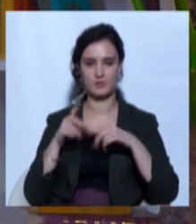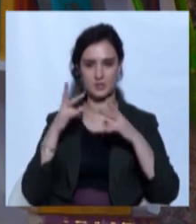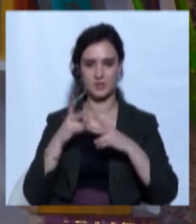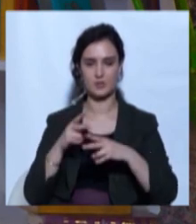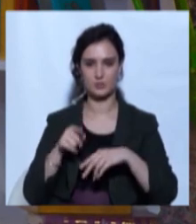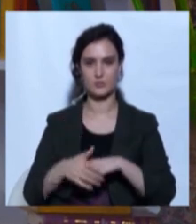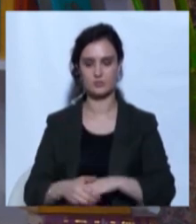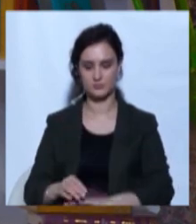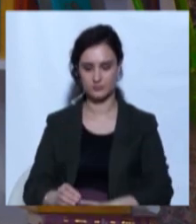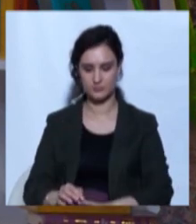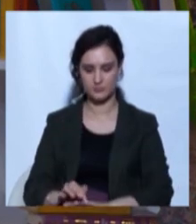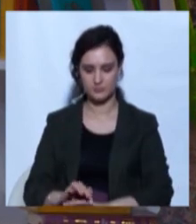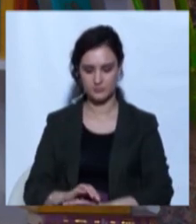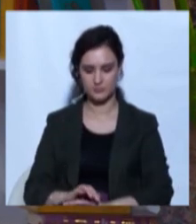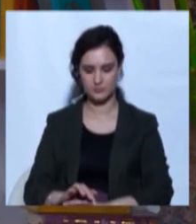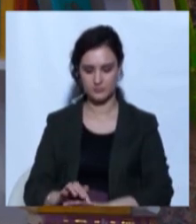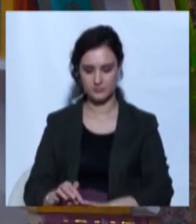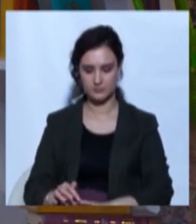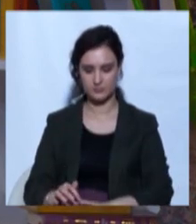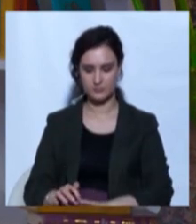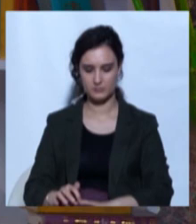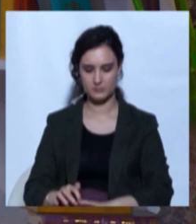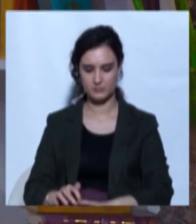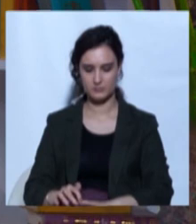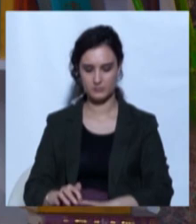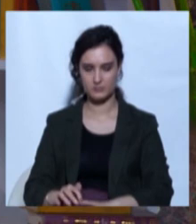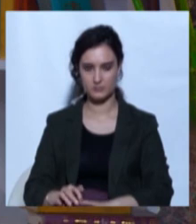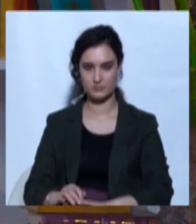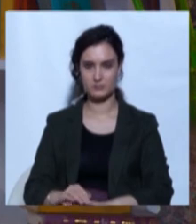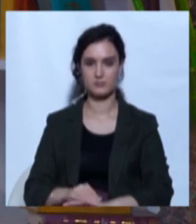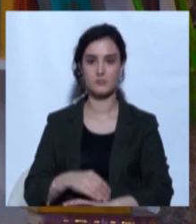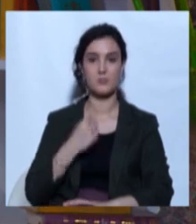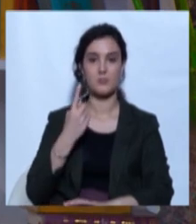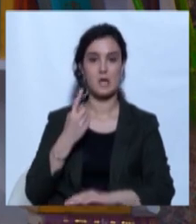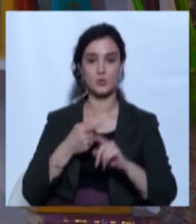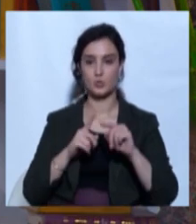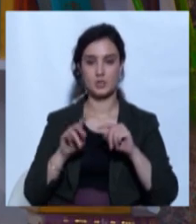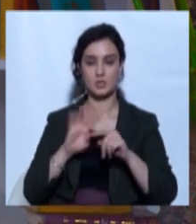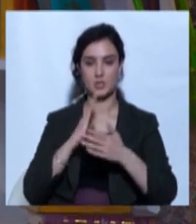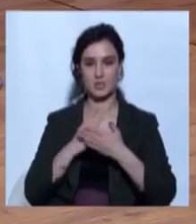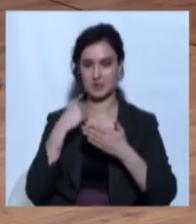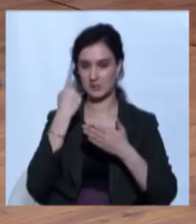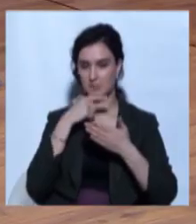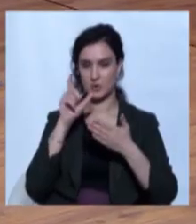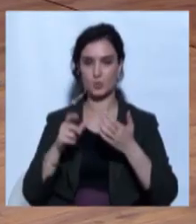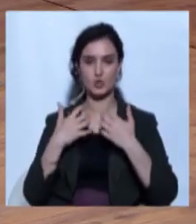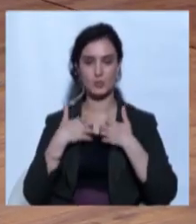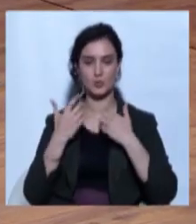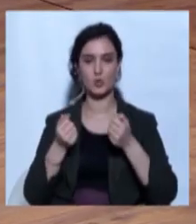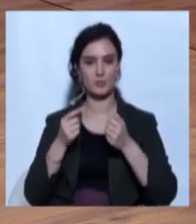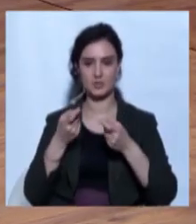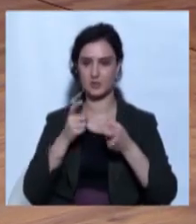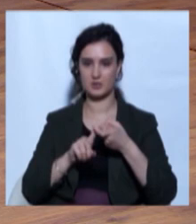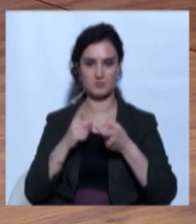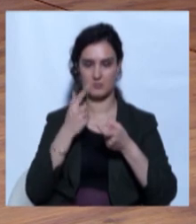დაგვაზარალოს. მარტო ეს არ არის, ანუ ფიზიკურ, ასე ვთქვათ, ჯანმრთელობასთან არ არის